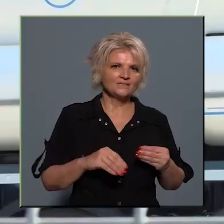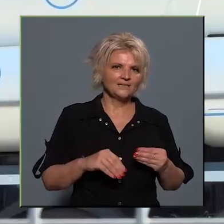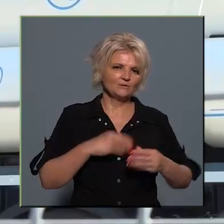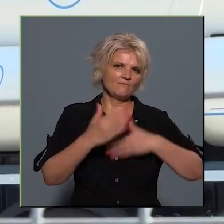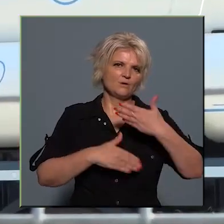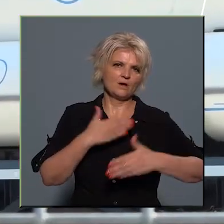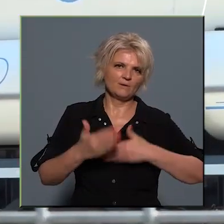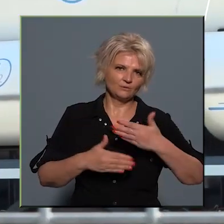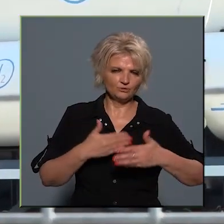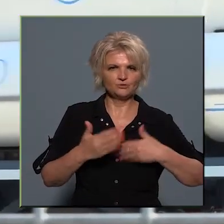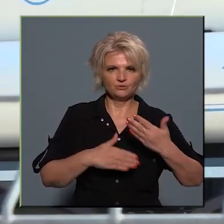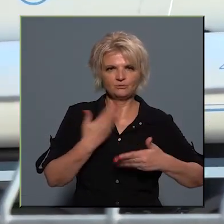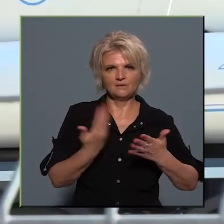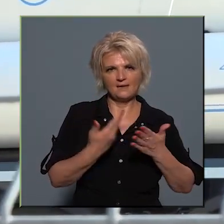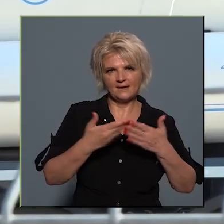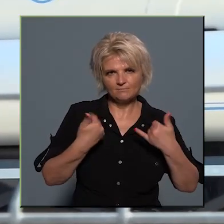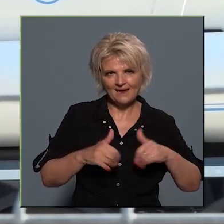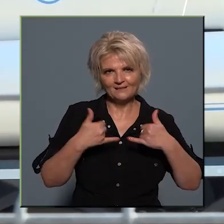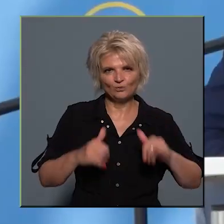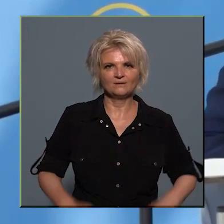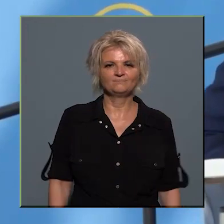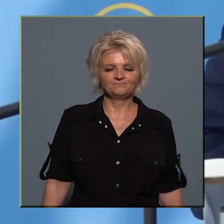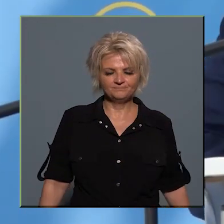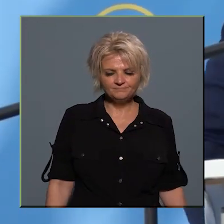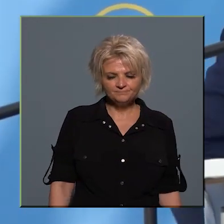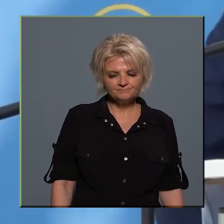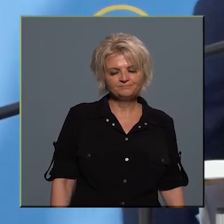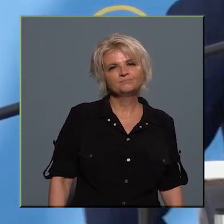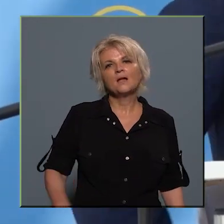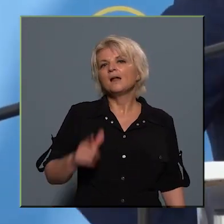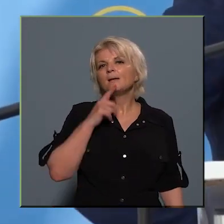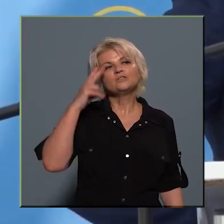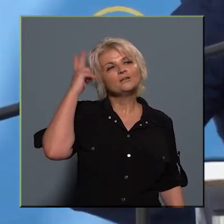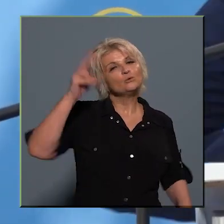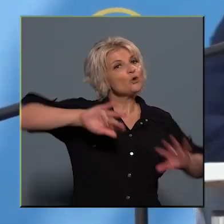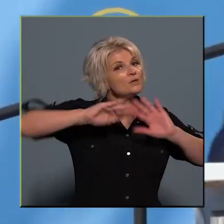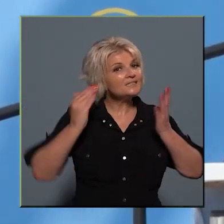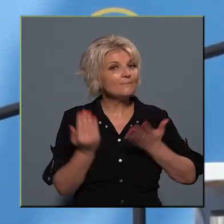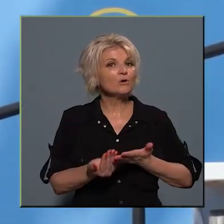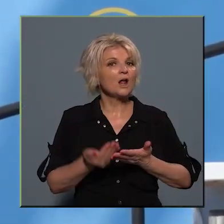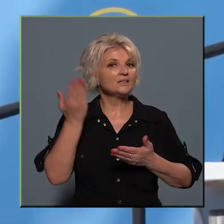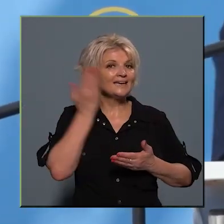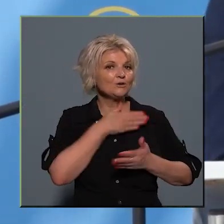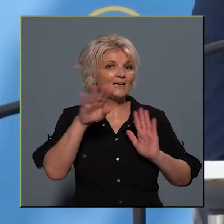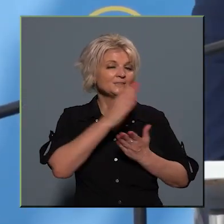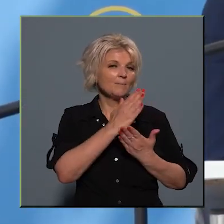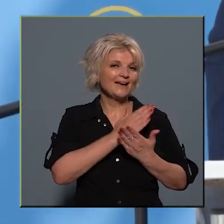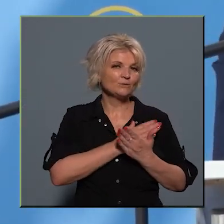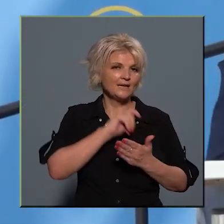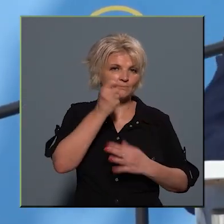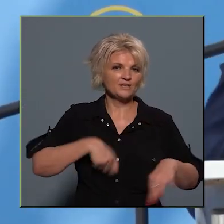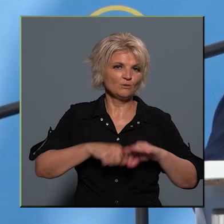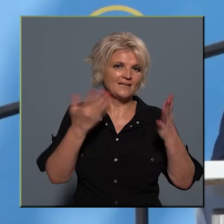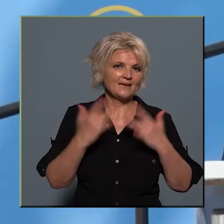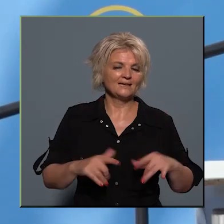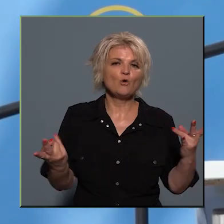folyamat gyakorlatilasabban beinduljon. Repsény úr kiválóan összefoglalta a hidrogén szabályozásnak a hazai helyzet,